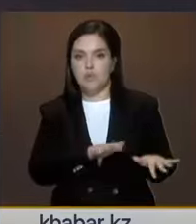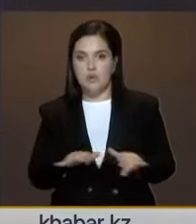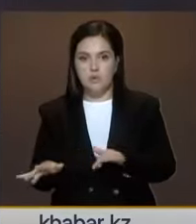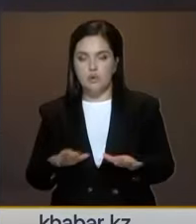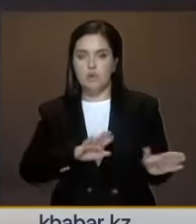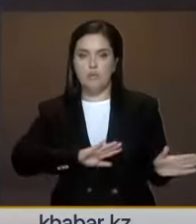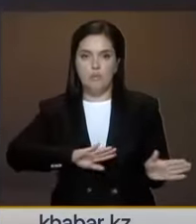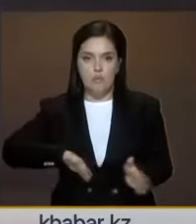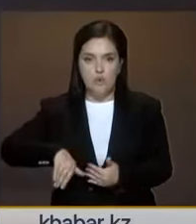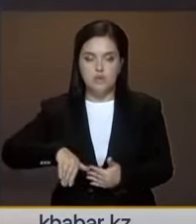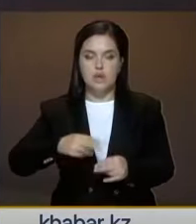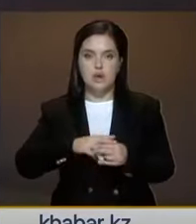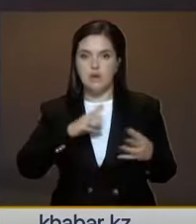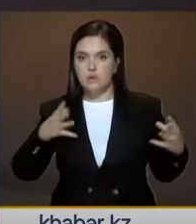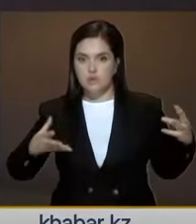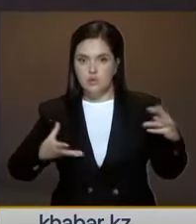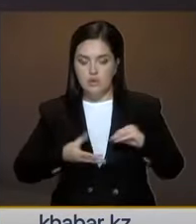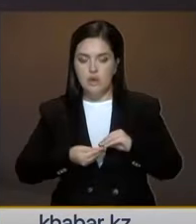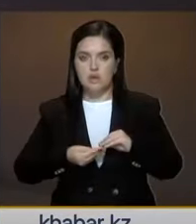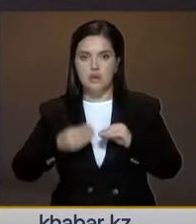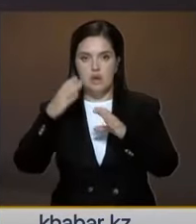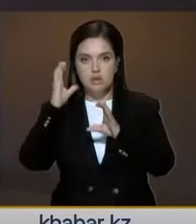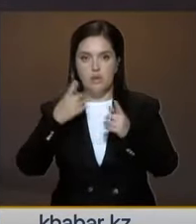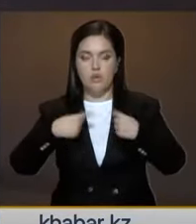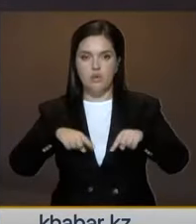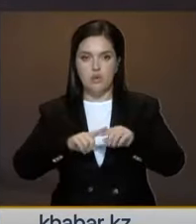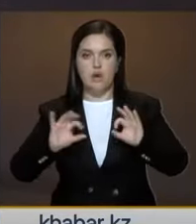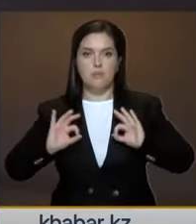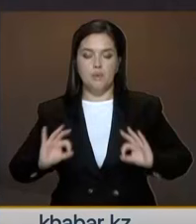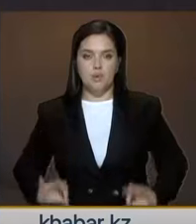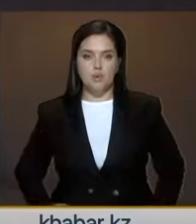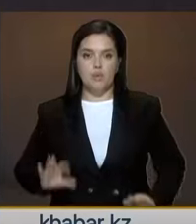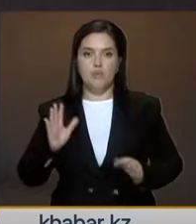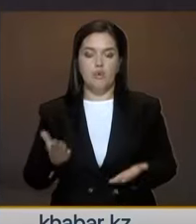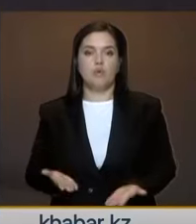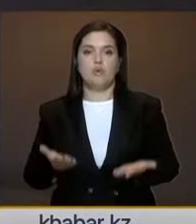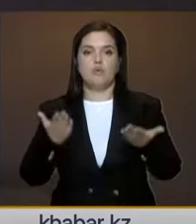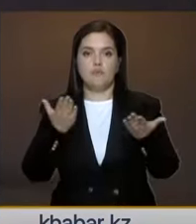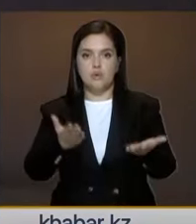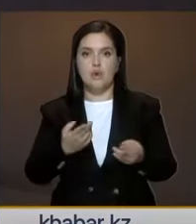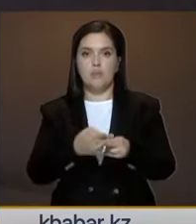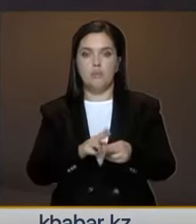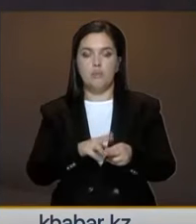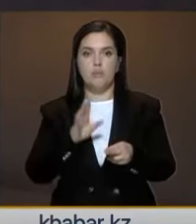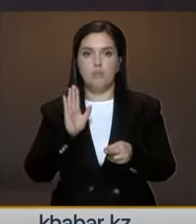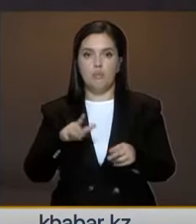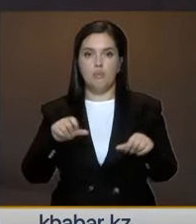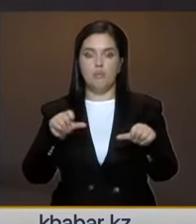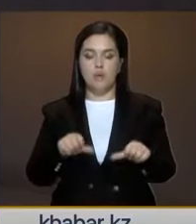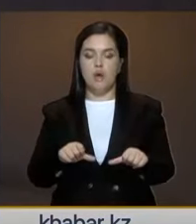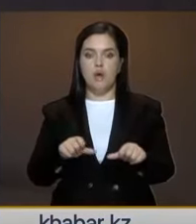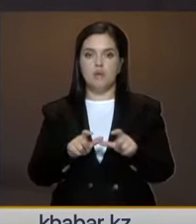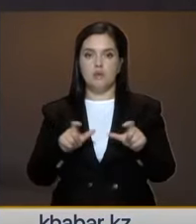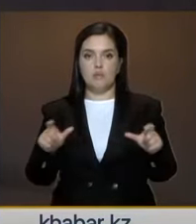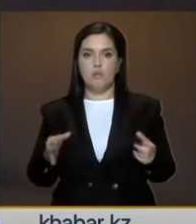После результатов анализа органами прокуратуры вносится представление в адрес уполномоченного органа в лице департамента